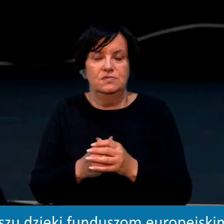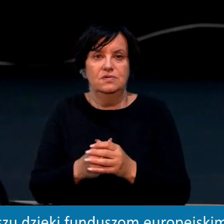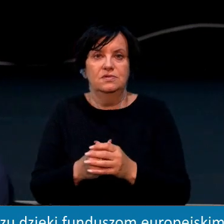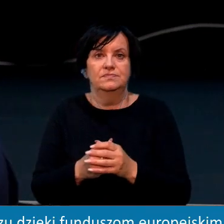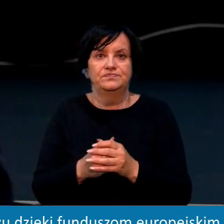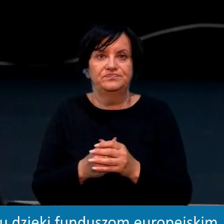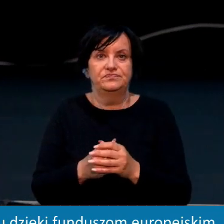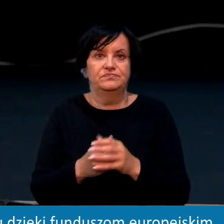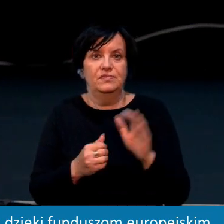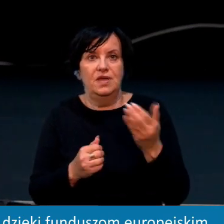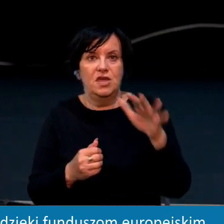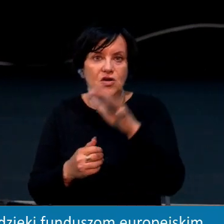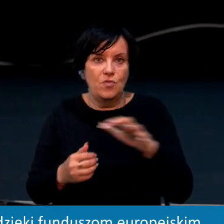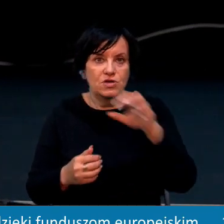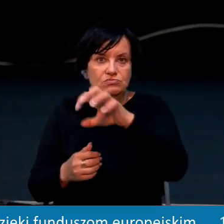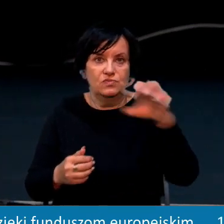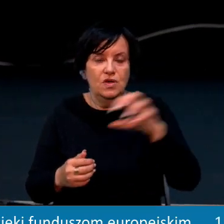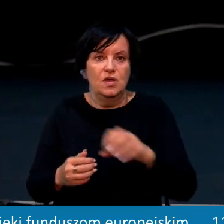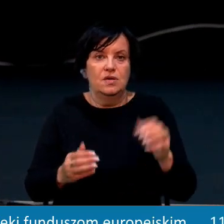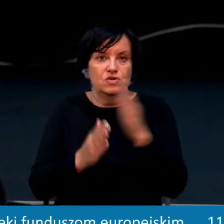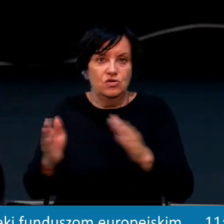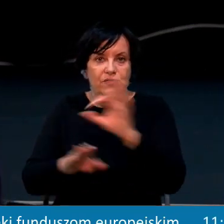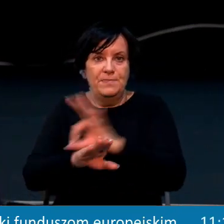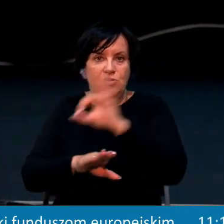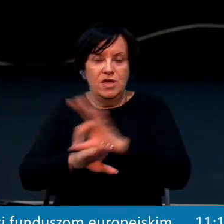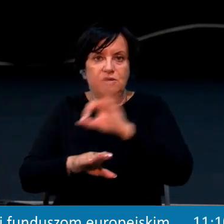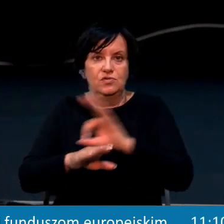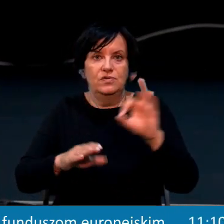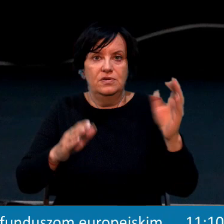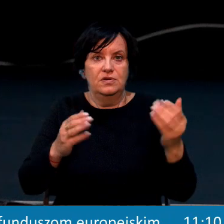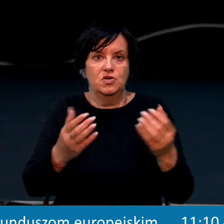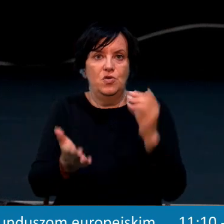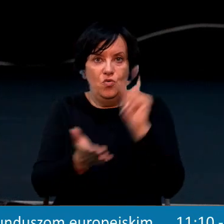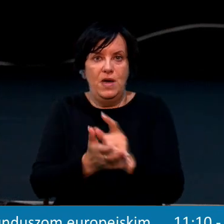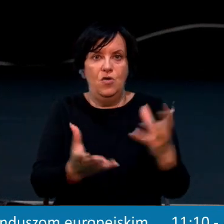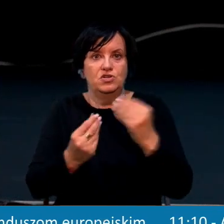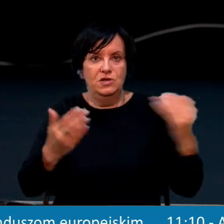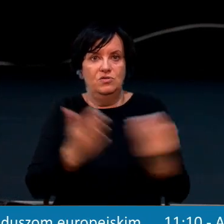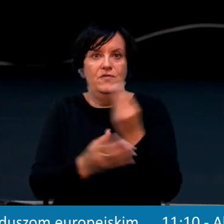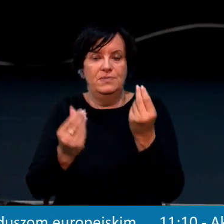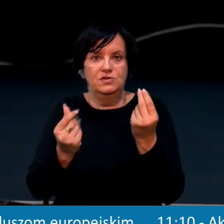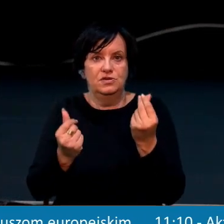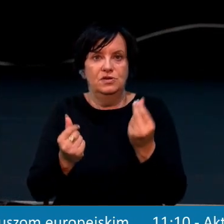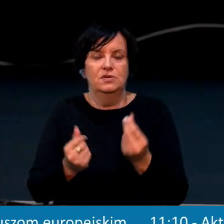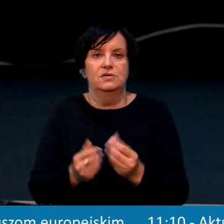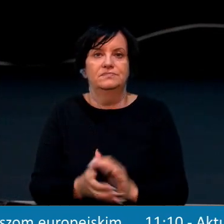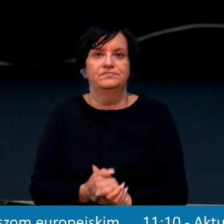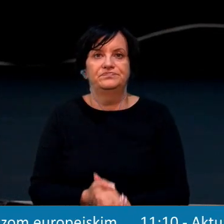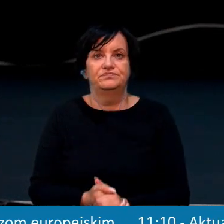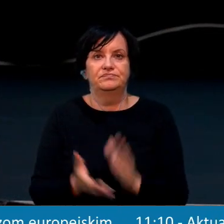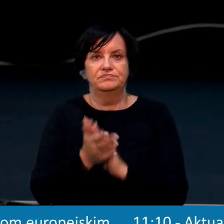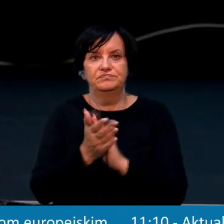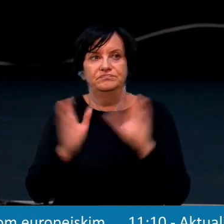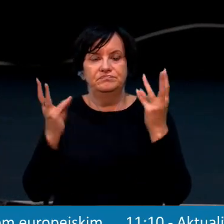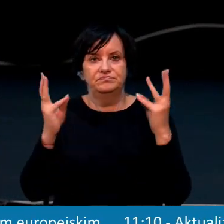myśleć, w jakich obszarach przygotowywać projekty pod te nowe pieniądze. Dobrego dzisiejszego spotkania. Dziękuję